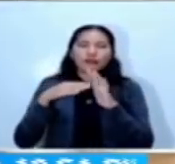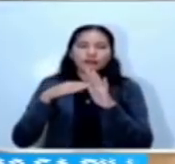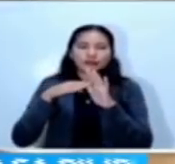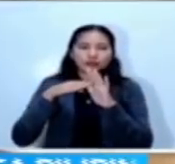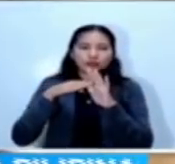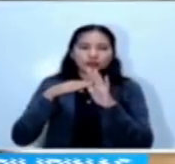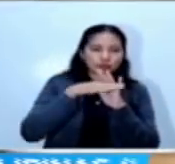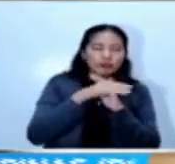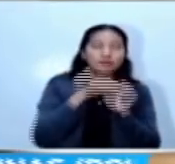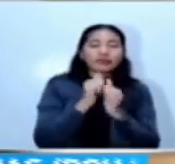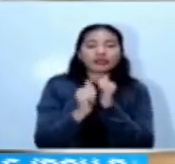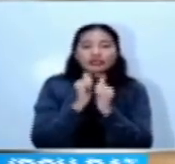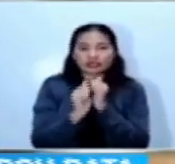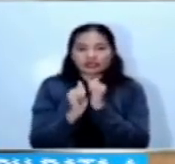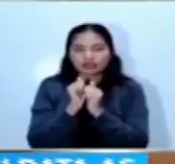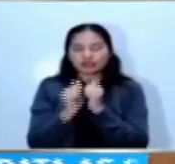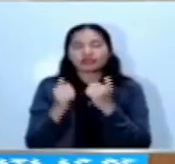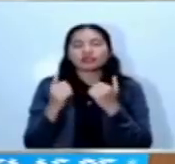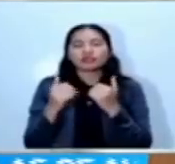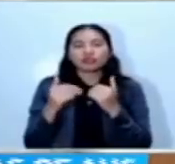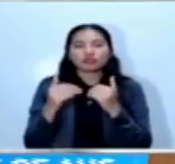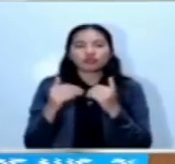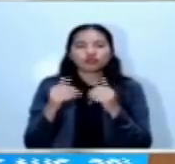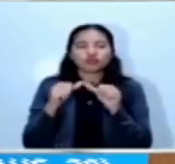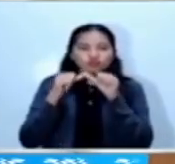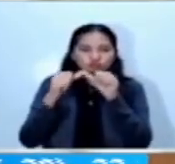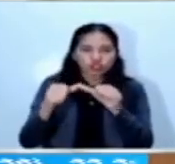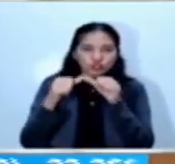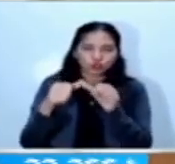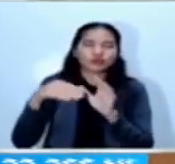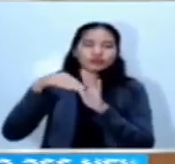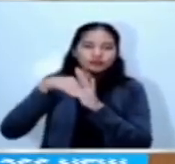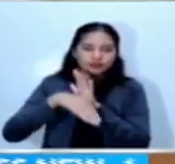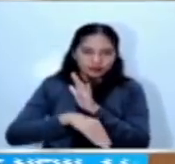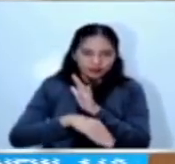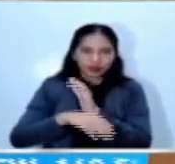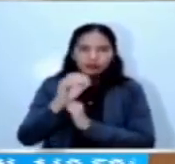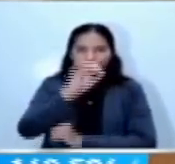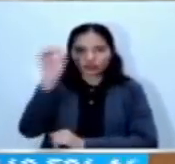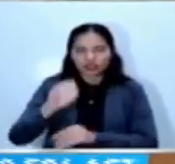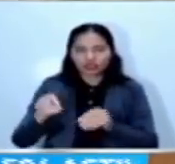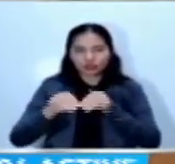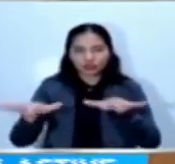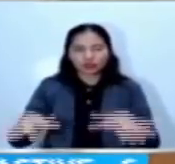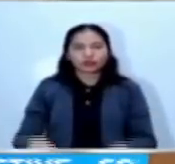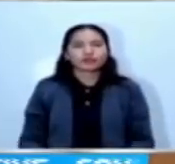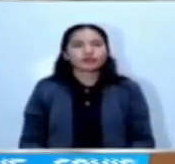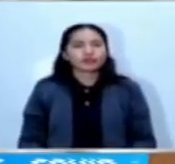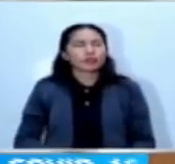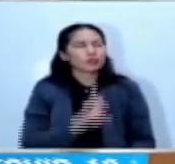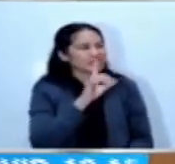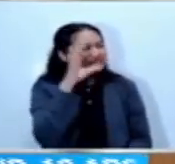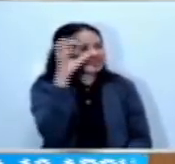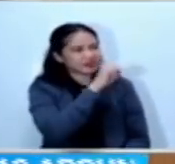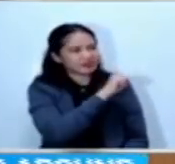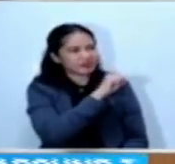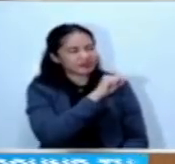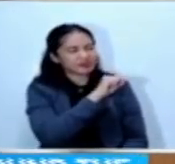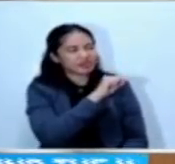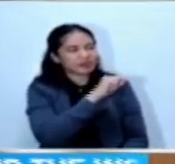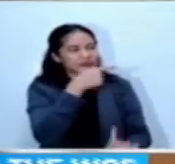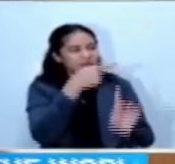number. Pero ano po yung peak na tinitignan ninyo sa projection ninyo dito po pagdating ng Setyembre? Kasi you expect also na bababa